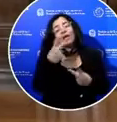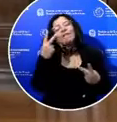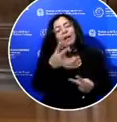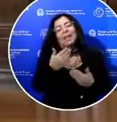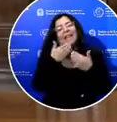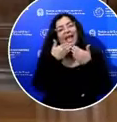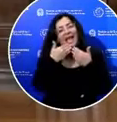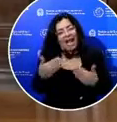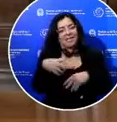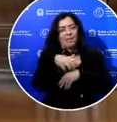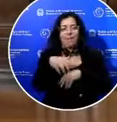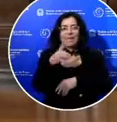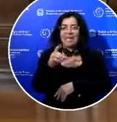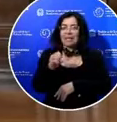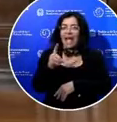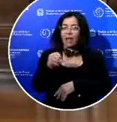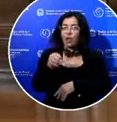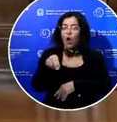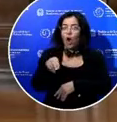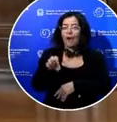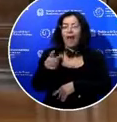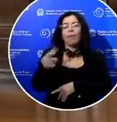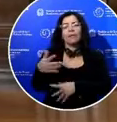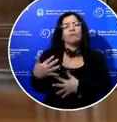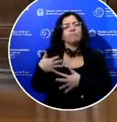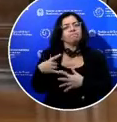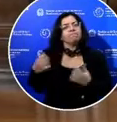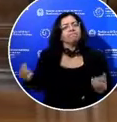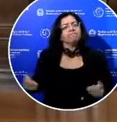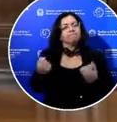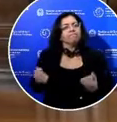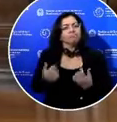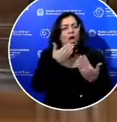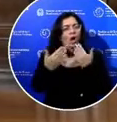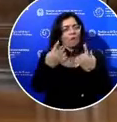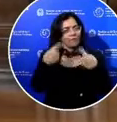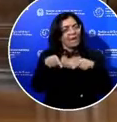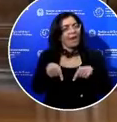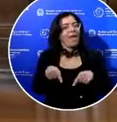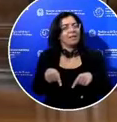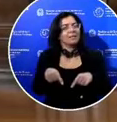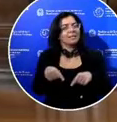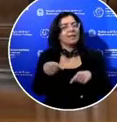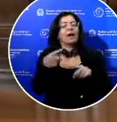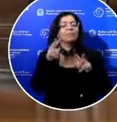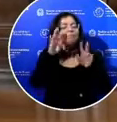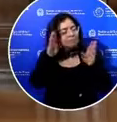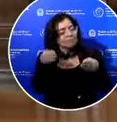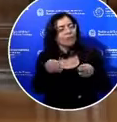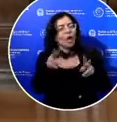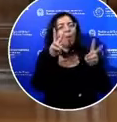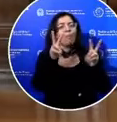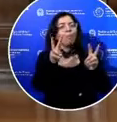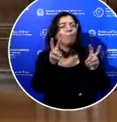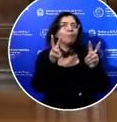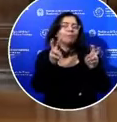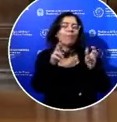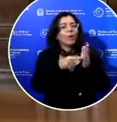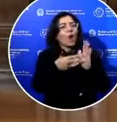la Ministra Dadone per essersi fatta promotrice di questa conferenza su un problema che nella sua